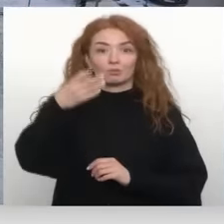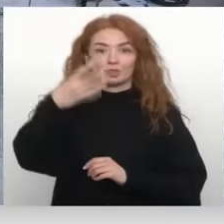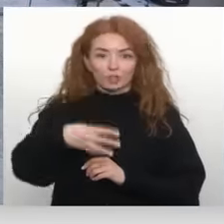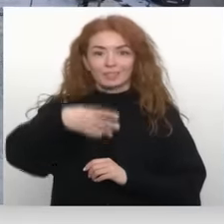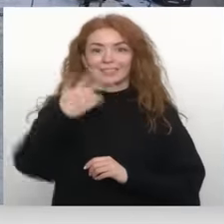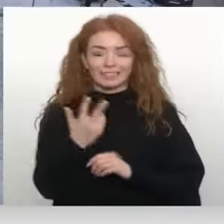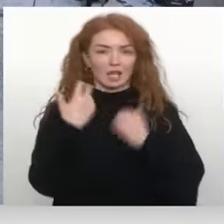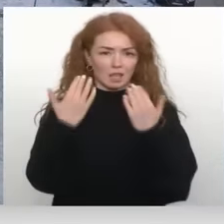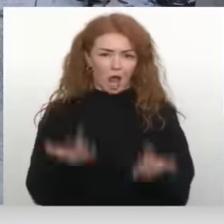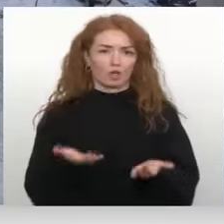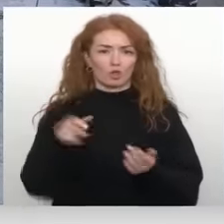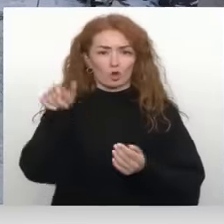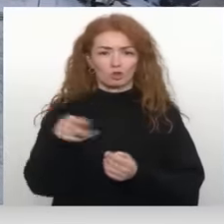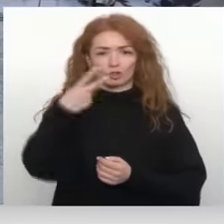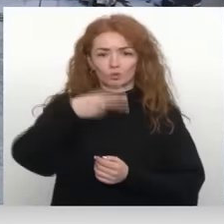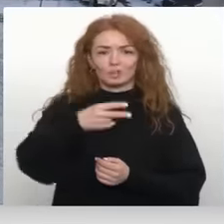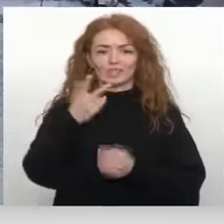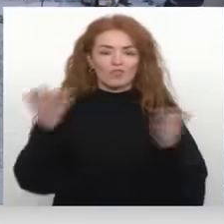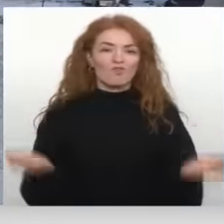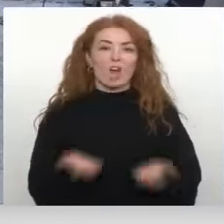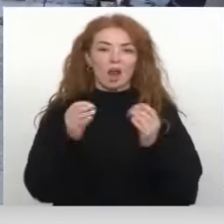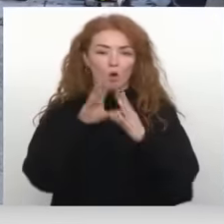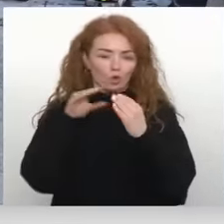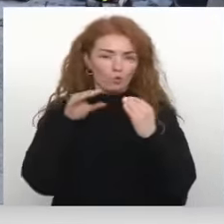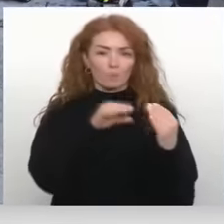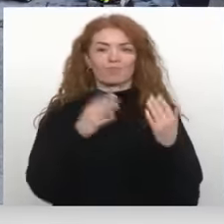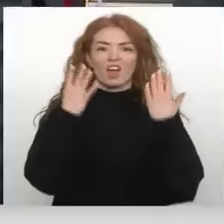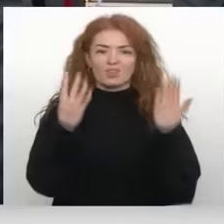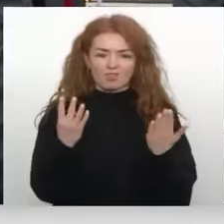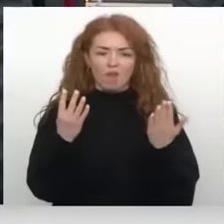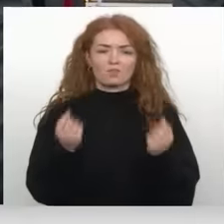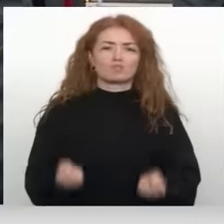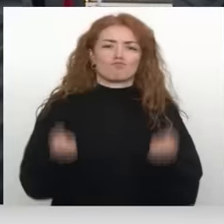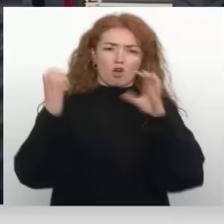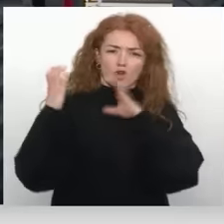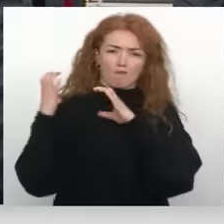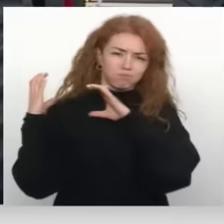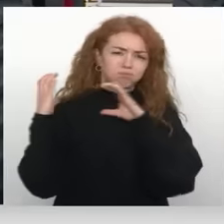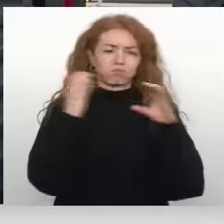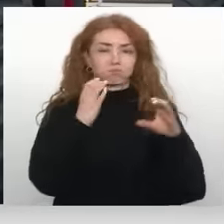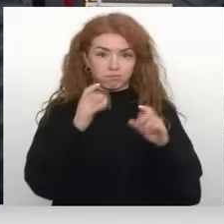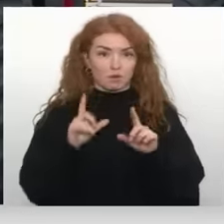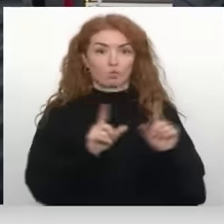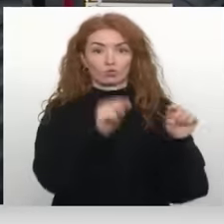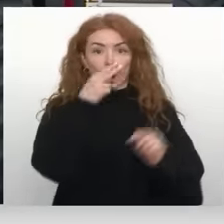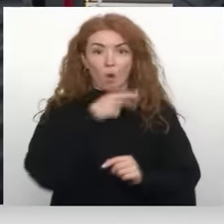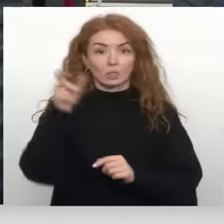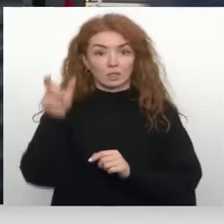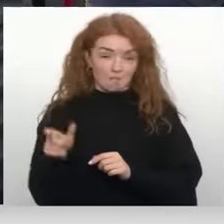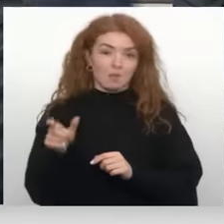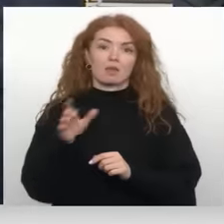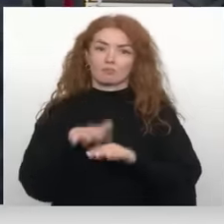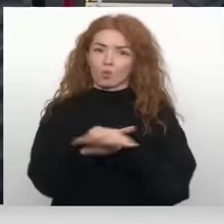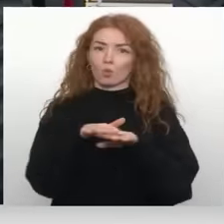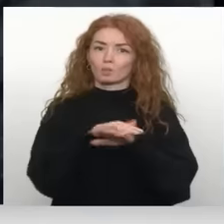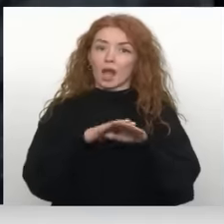143 traktoros, 23 vieglajās automašīnās, 9 smagajās kravas mašīnās braucošie lauksaimnieki dienas sākumā pulcējās